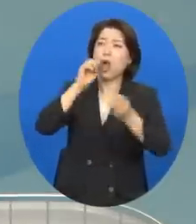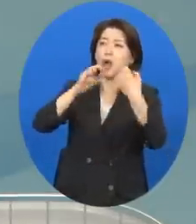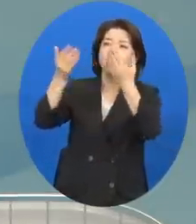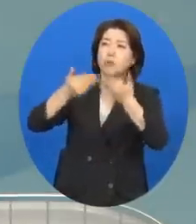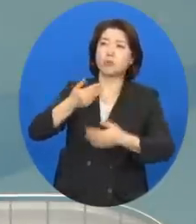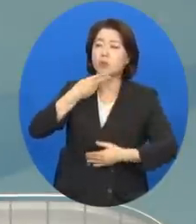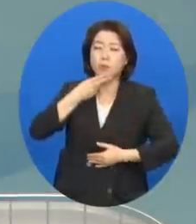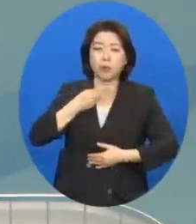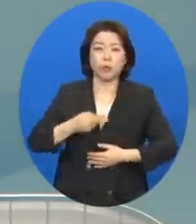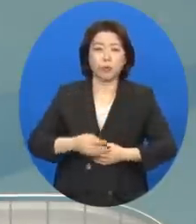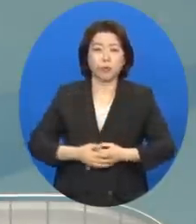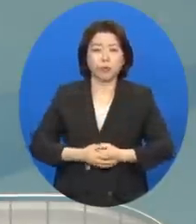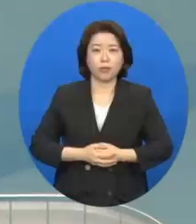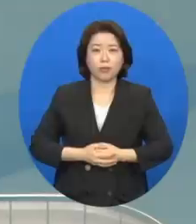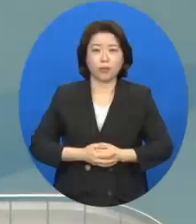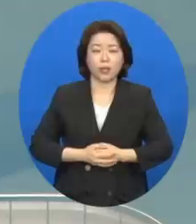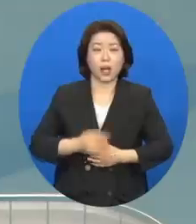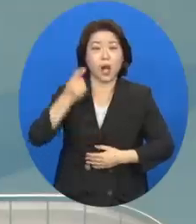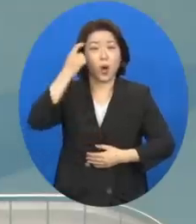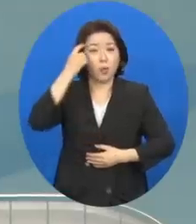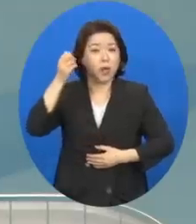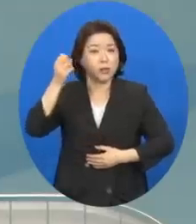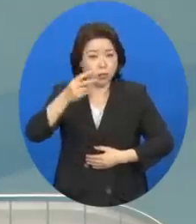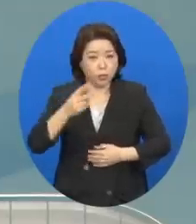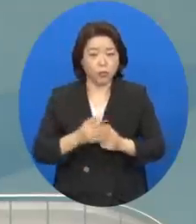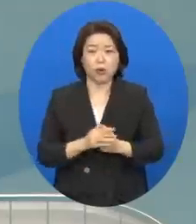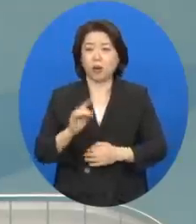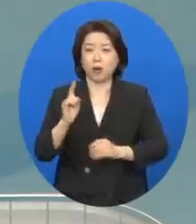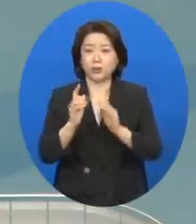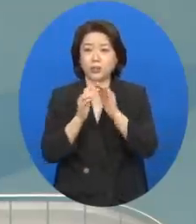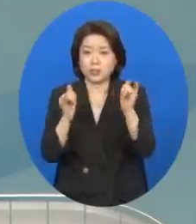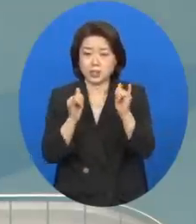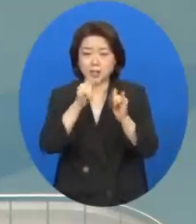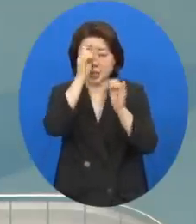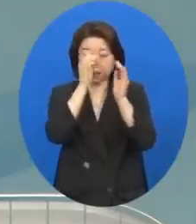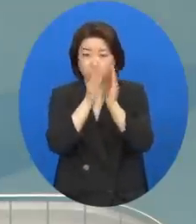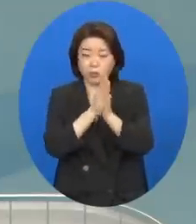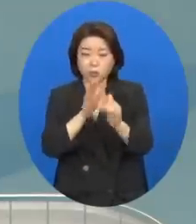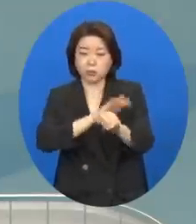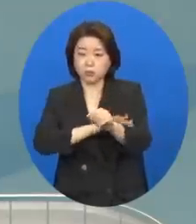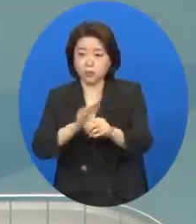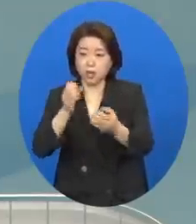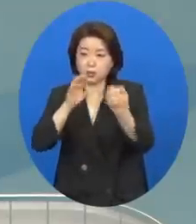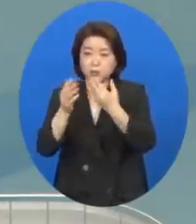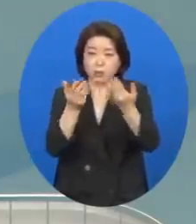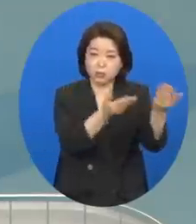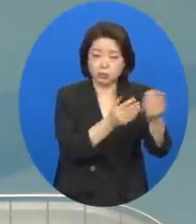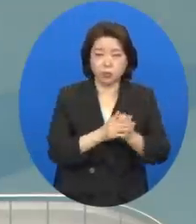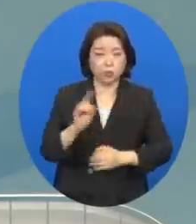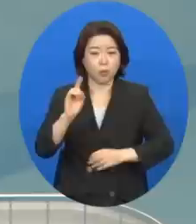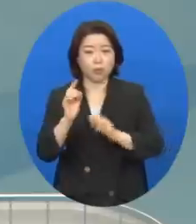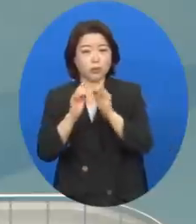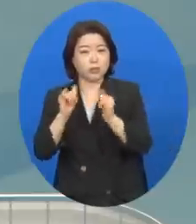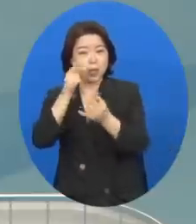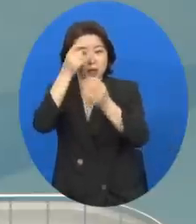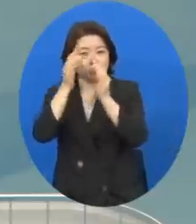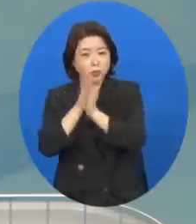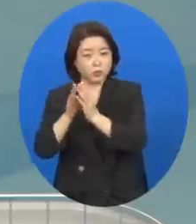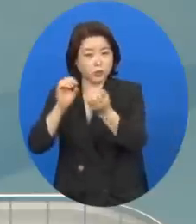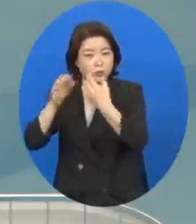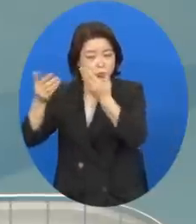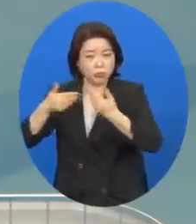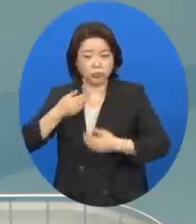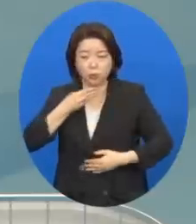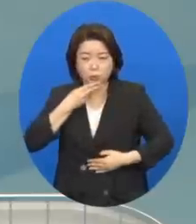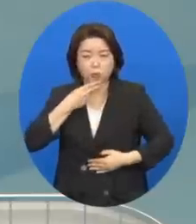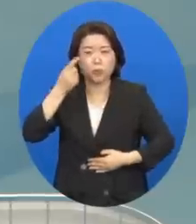하는 거예요. 왜 또 어떤 사람의 기도는 하나님이 들어주시고 어떤 사람의 기도는 또 안